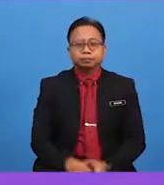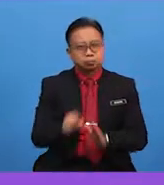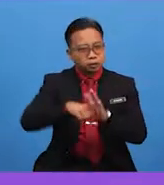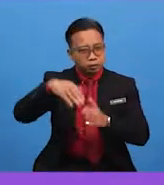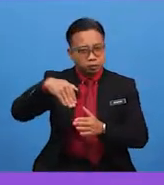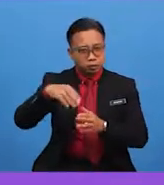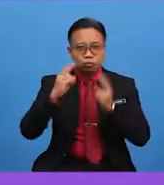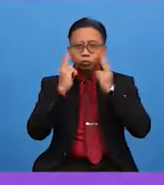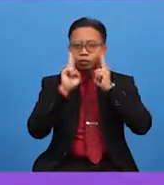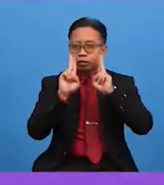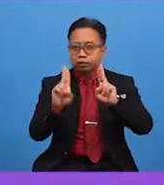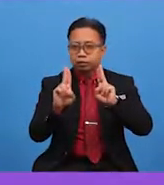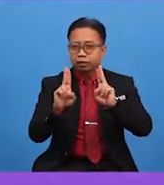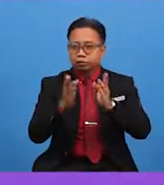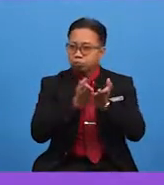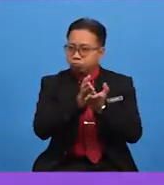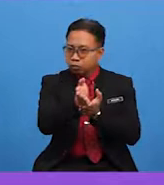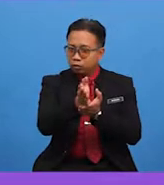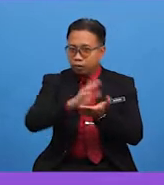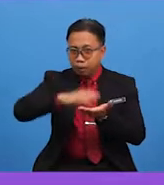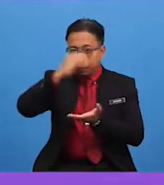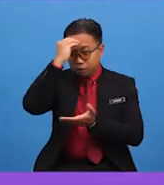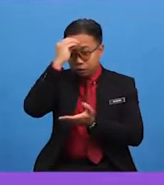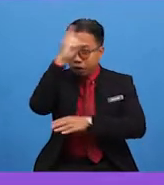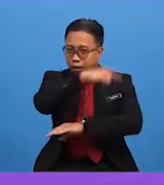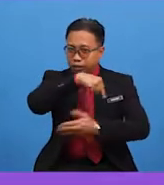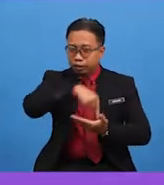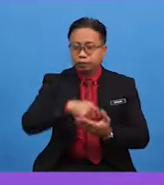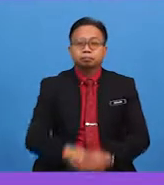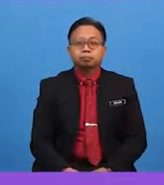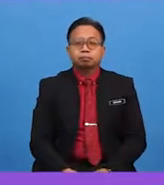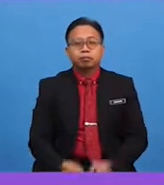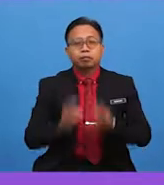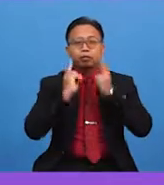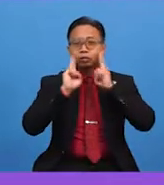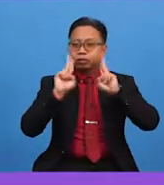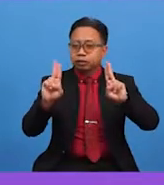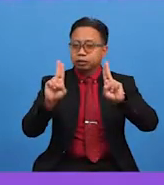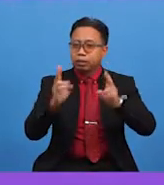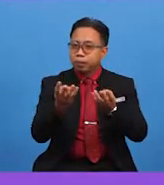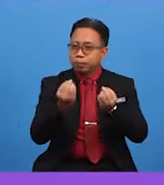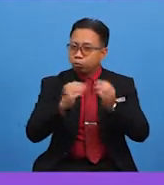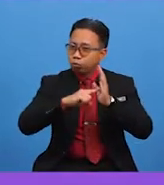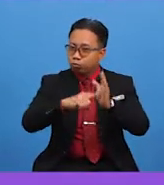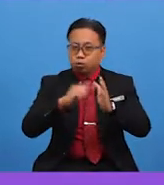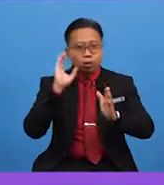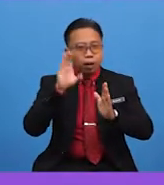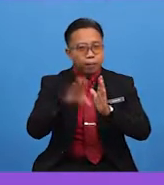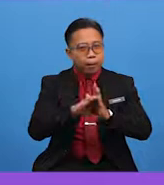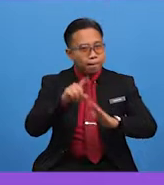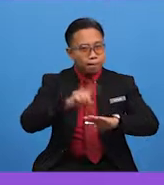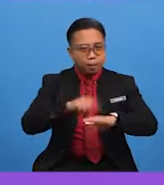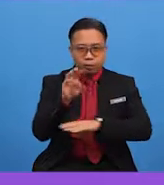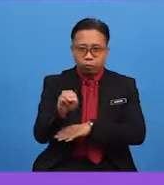Hana meneruskan pengajaran pada hari ini, Ustazah nak tunjuk beberapa gambar kepada